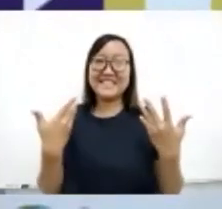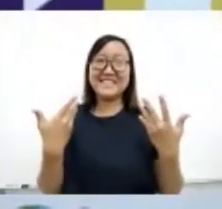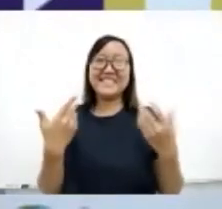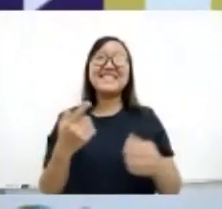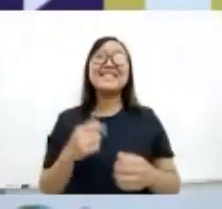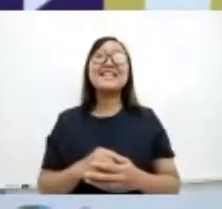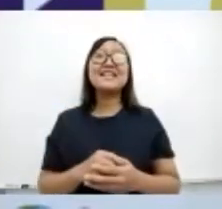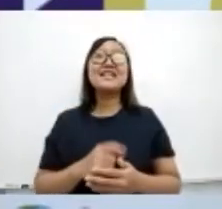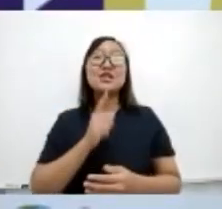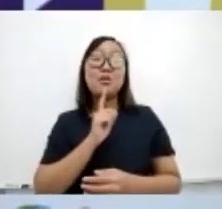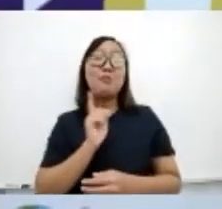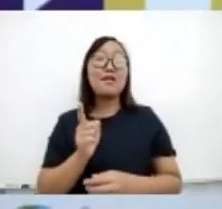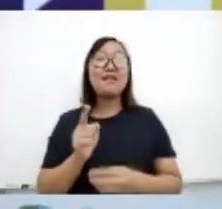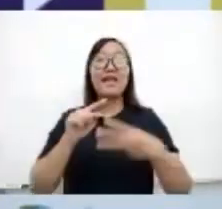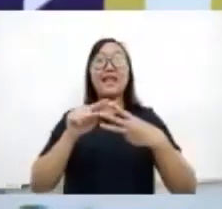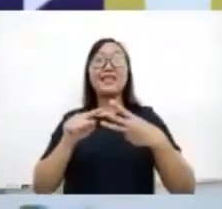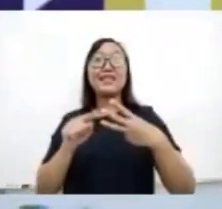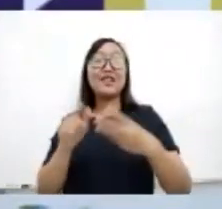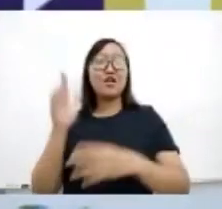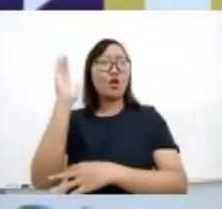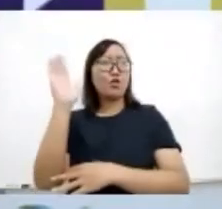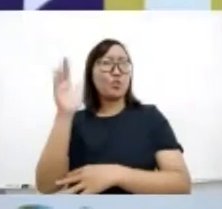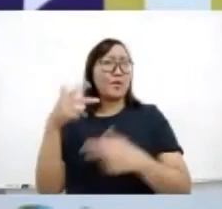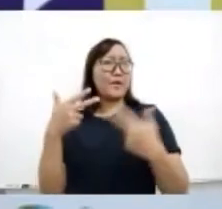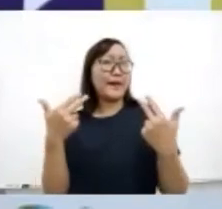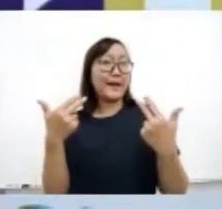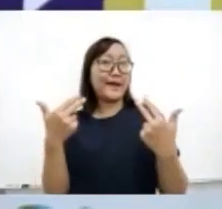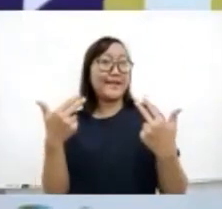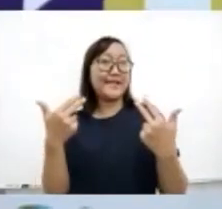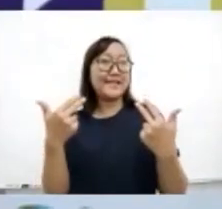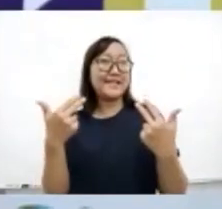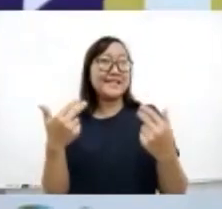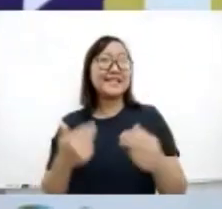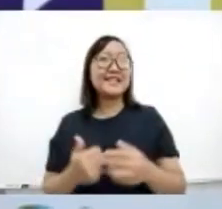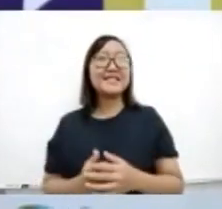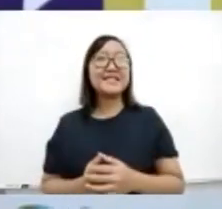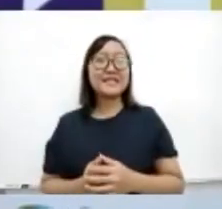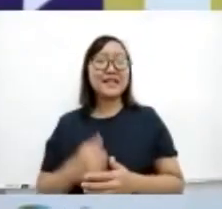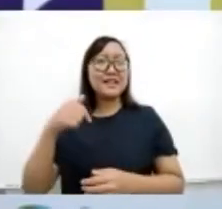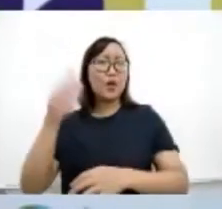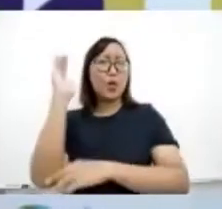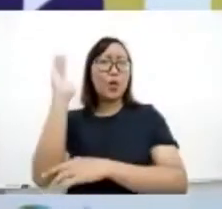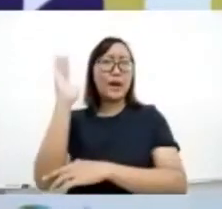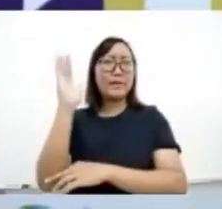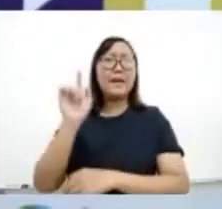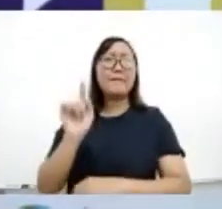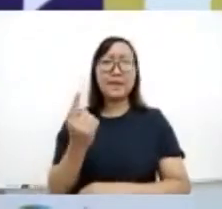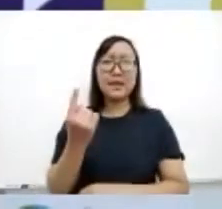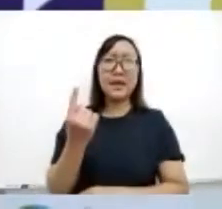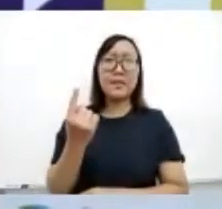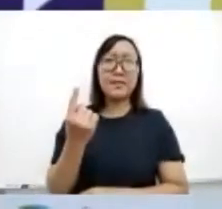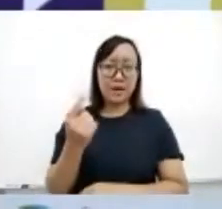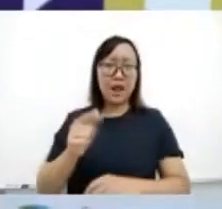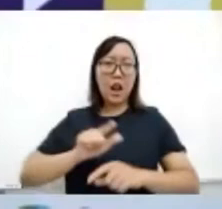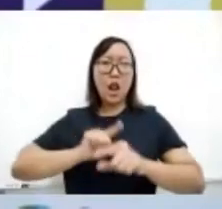karena kita punya tiga pembicara narasumber yang keren-keren dalam populer pertama kita dalam serial